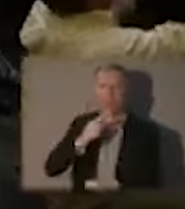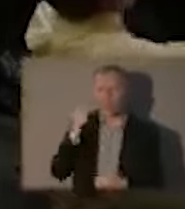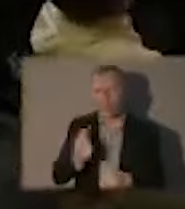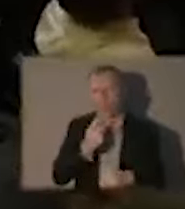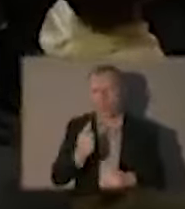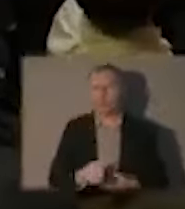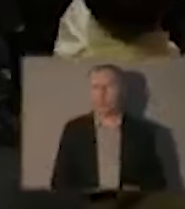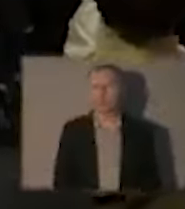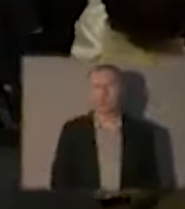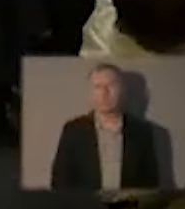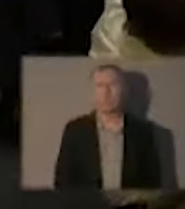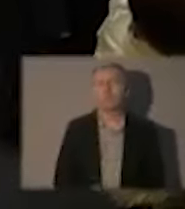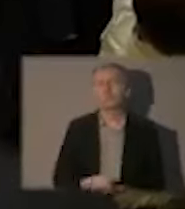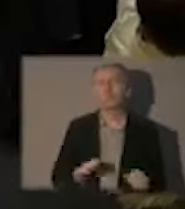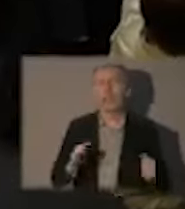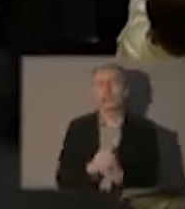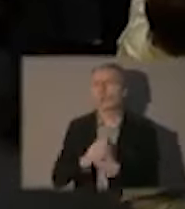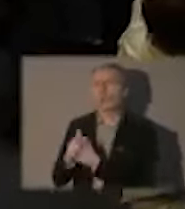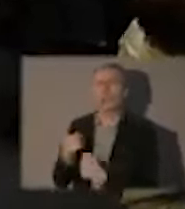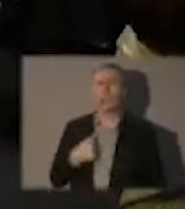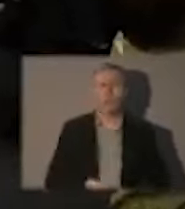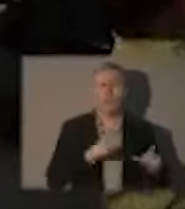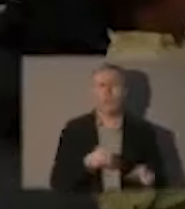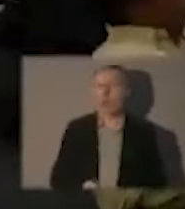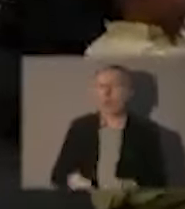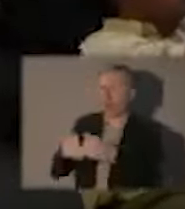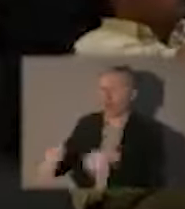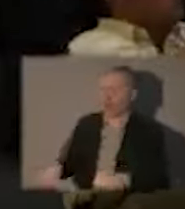droite nous trouvera en travers de son chemin.